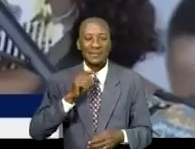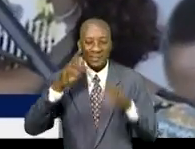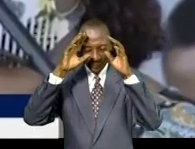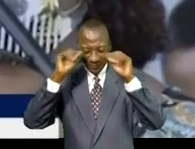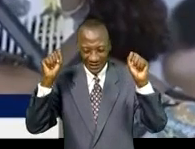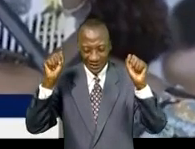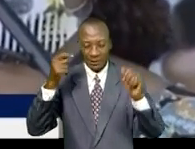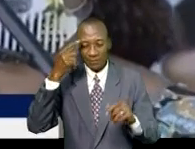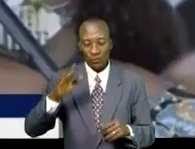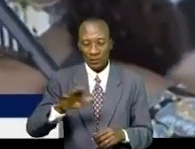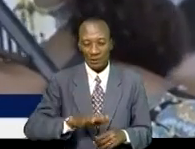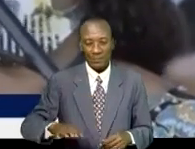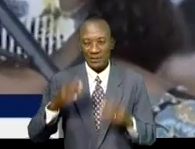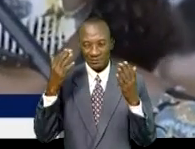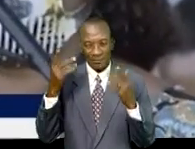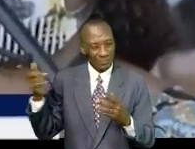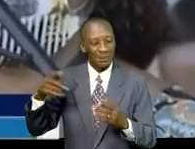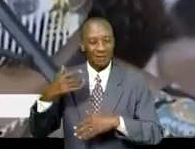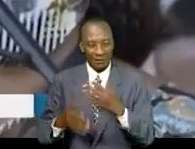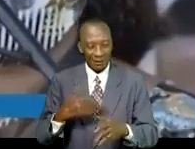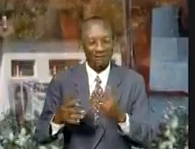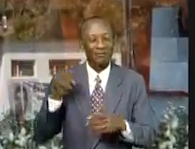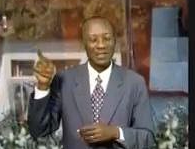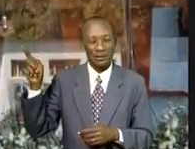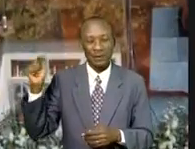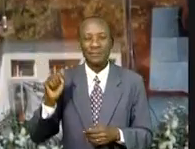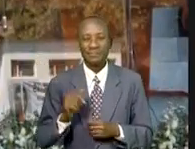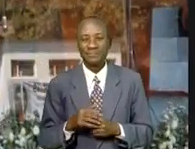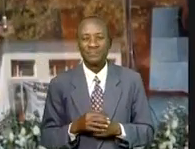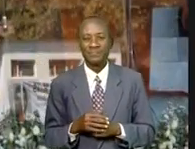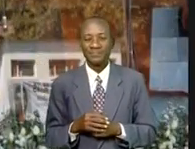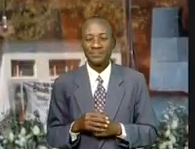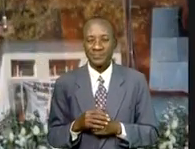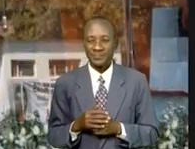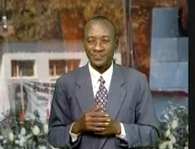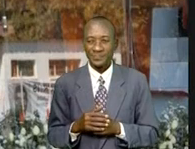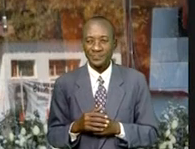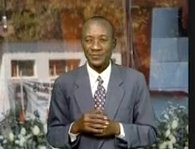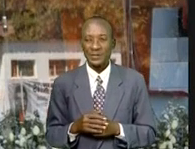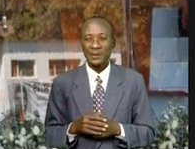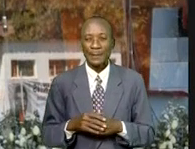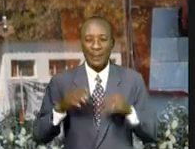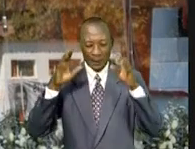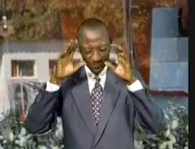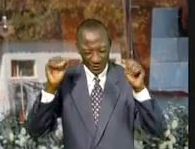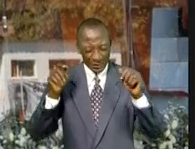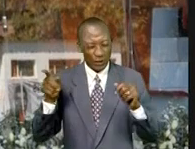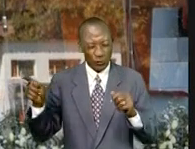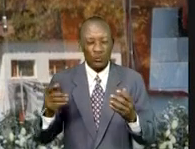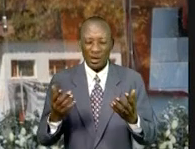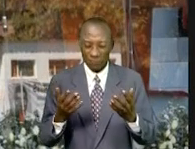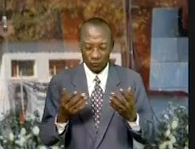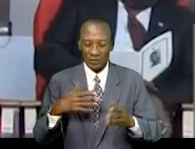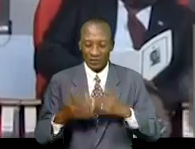d'un demi-siècle, tant de qualités, le dévouement et les soucis du bien-être de